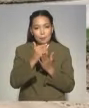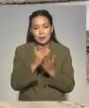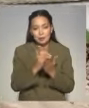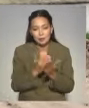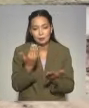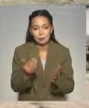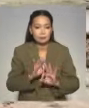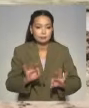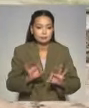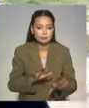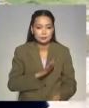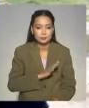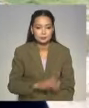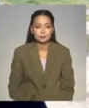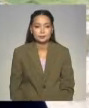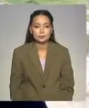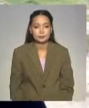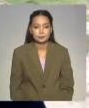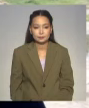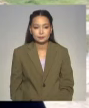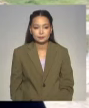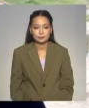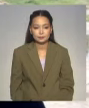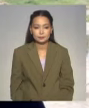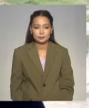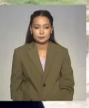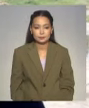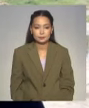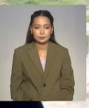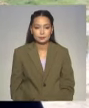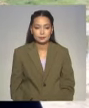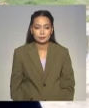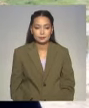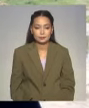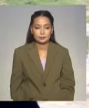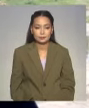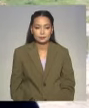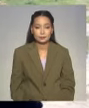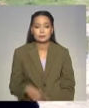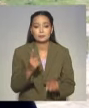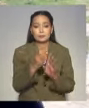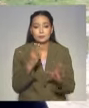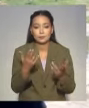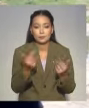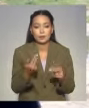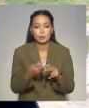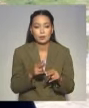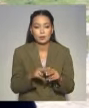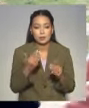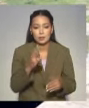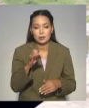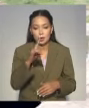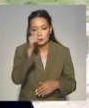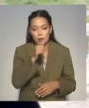түсіндірме берді. Прежде всего, это, конечно, реализация программы партии «Аманат». Біріншіден бұл әрине биылғы жылдың наурыз